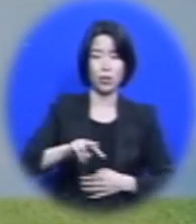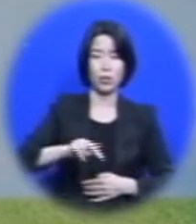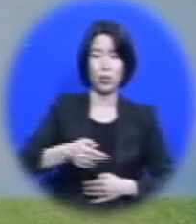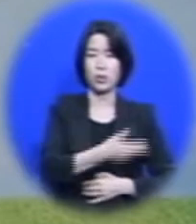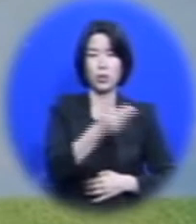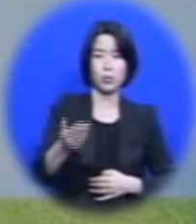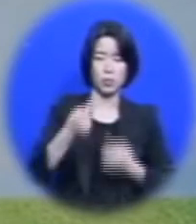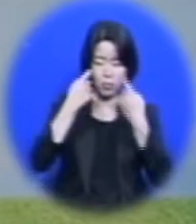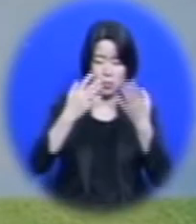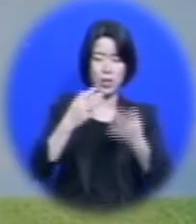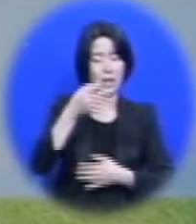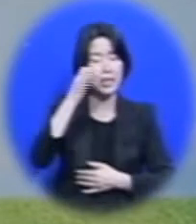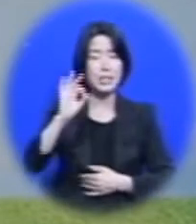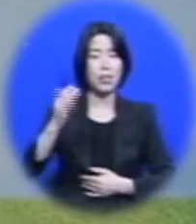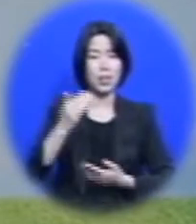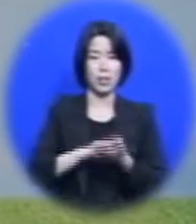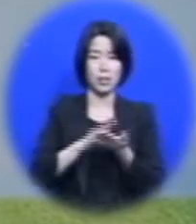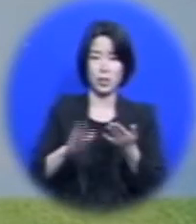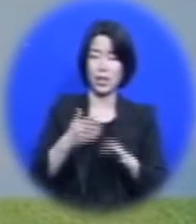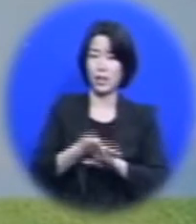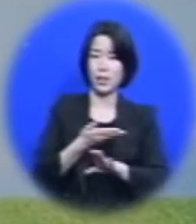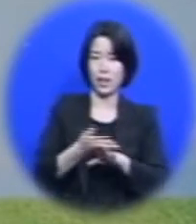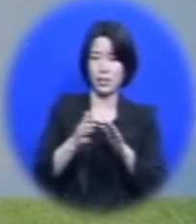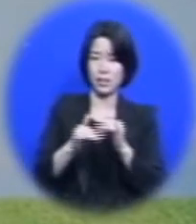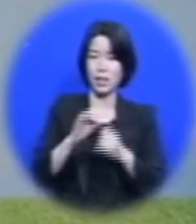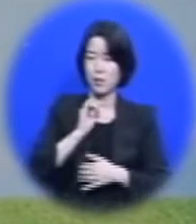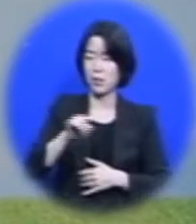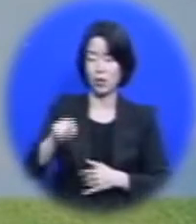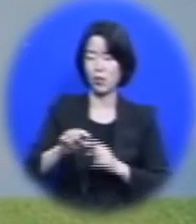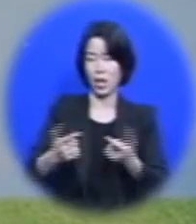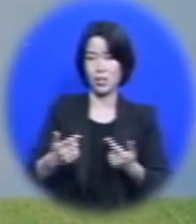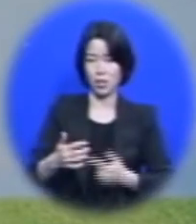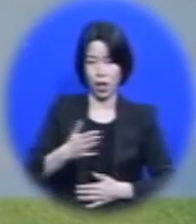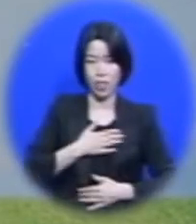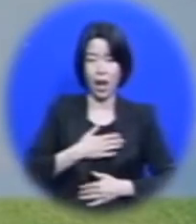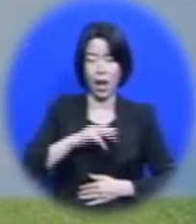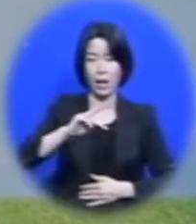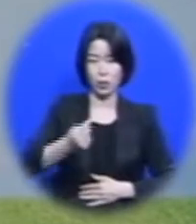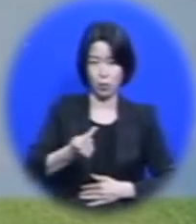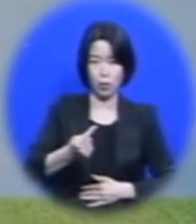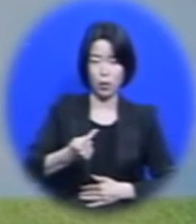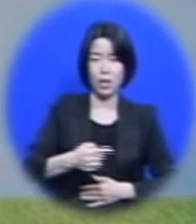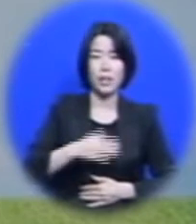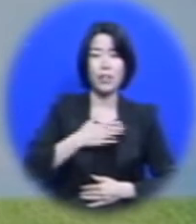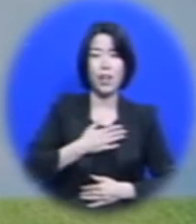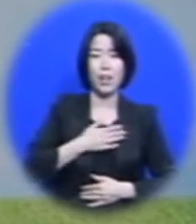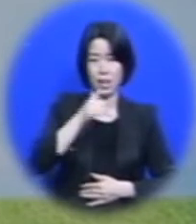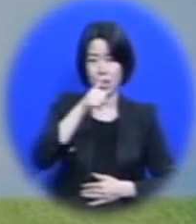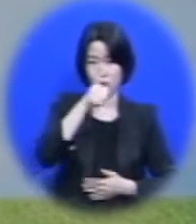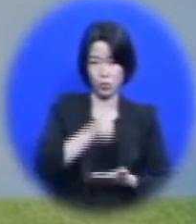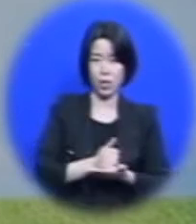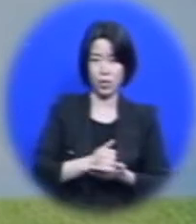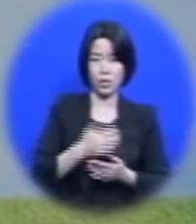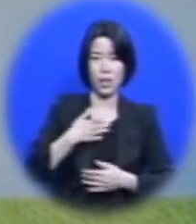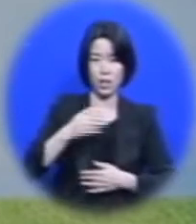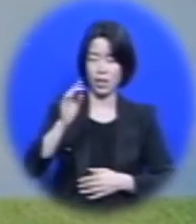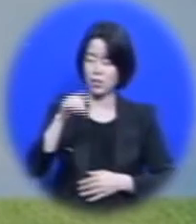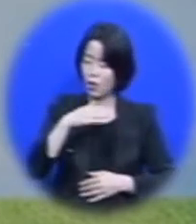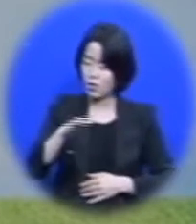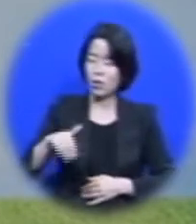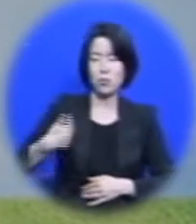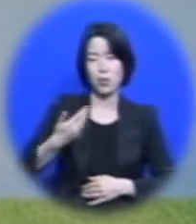분명하게 인정해야 합니다. 다른 사람만 그런 게 아니고 나도 내가 지은 죄를 내가 전혀 모를 수